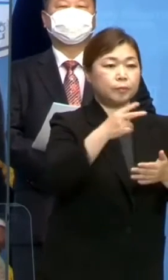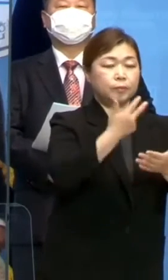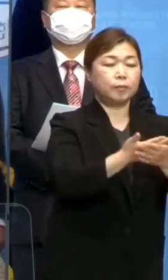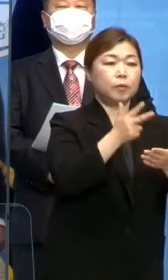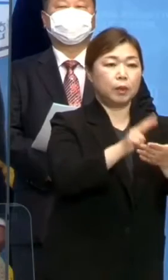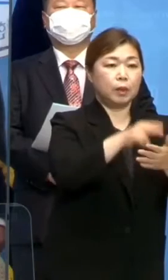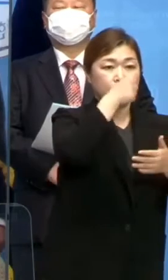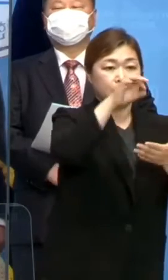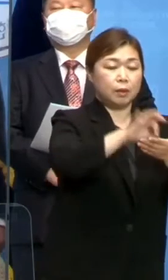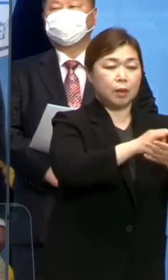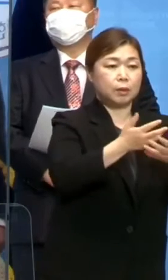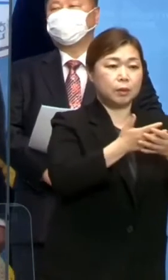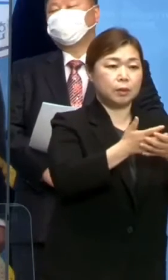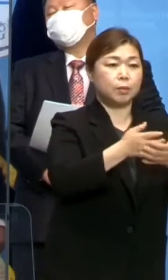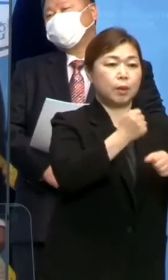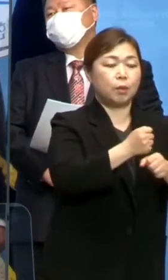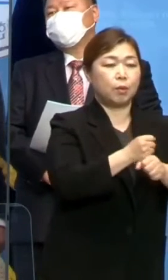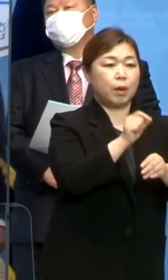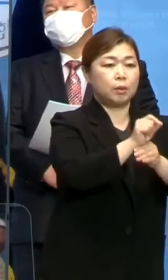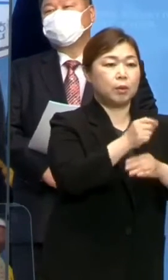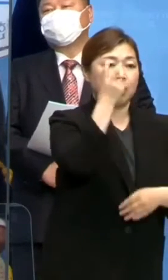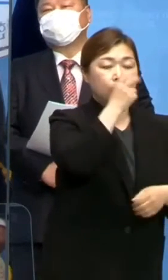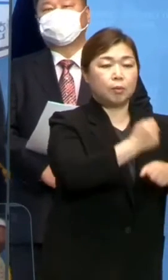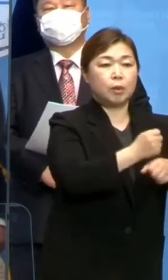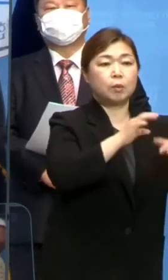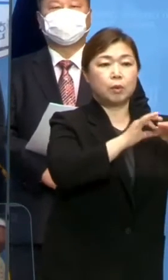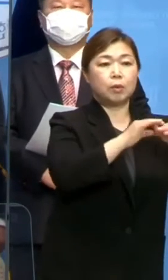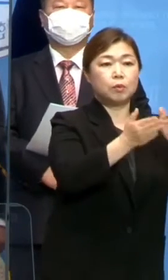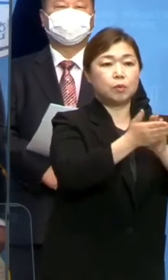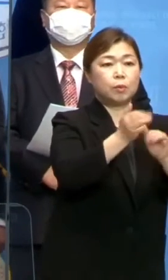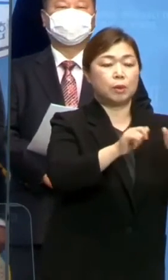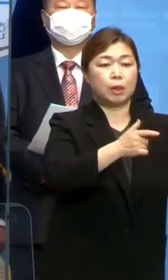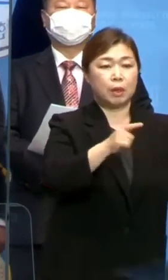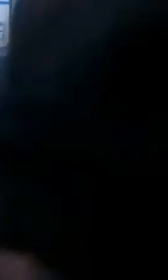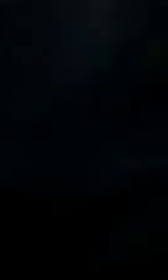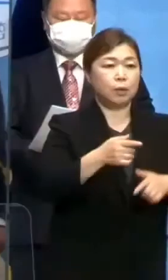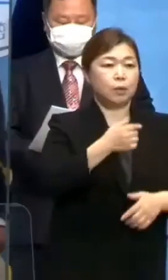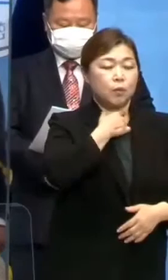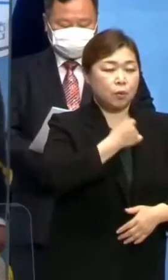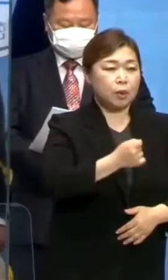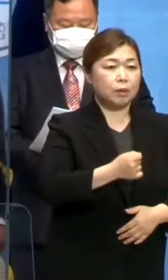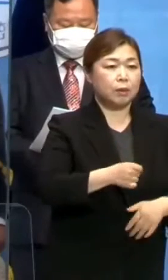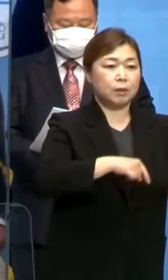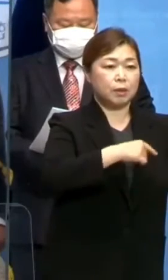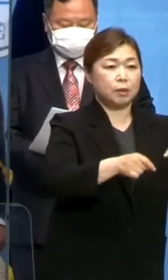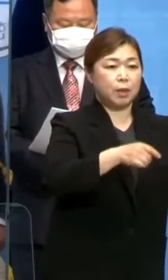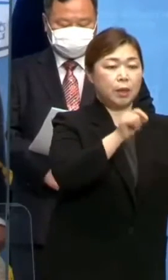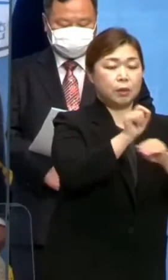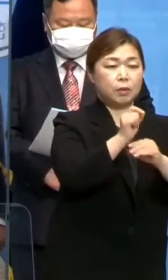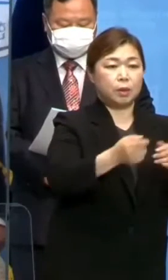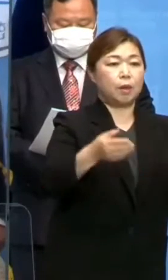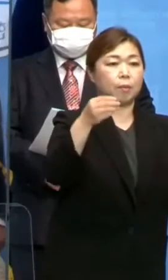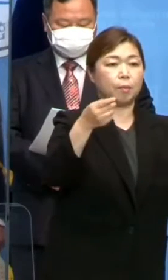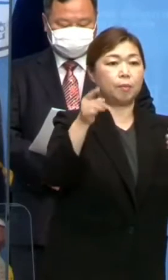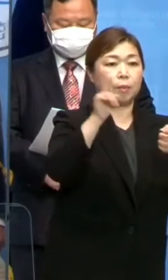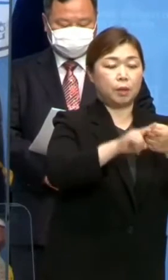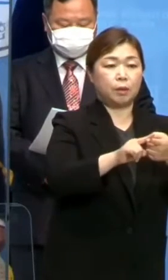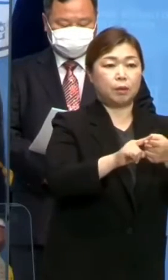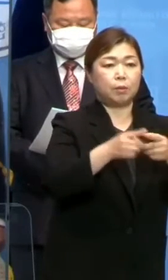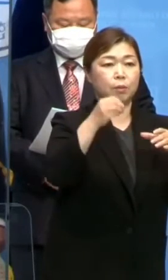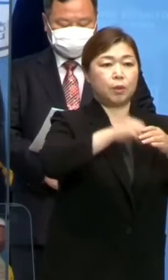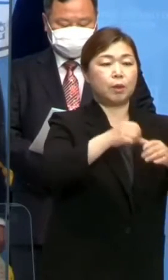예산안 심의 행정사무감사 등을 통해 주민들의 다양한 요구를 자체 굉장히 반영하고 지역이